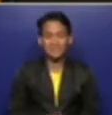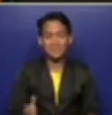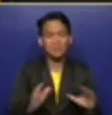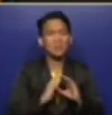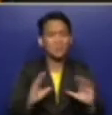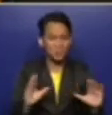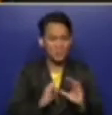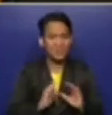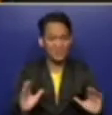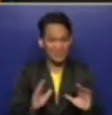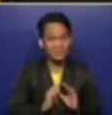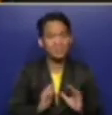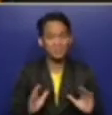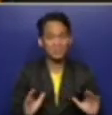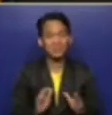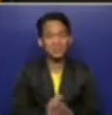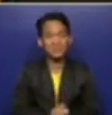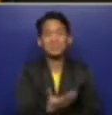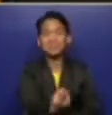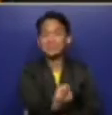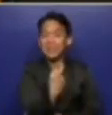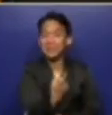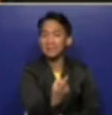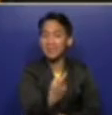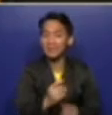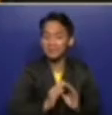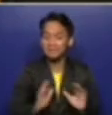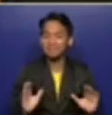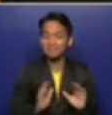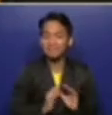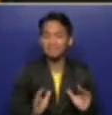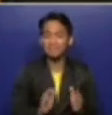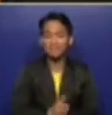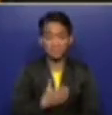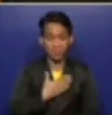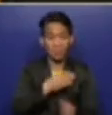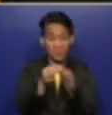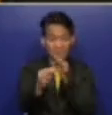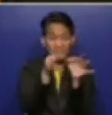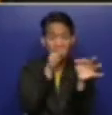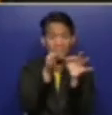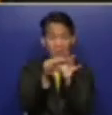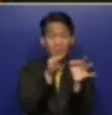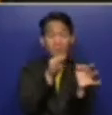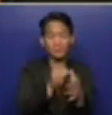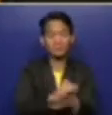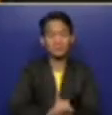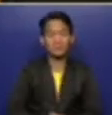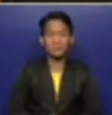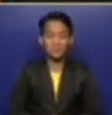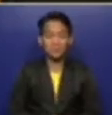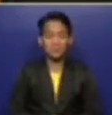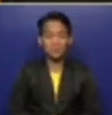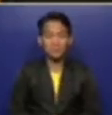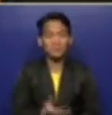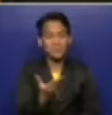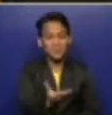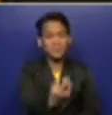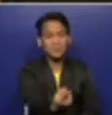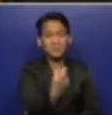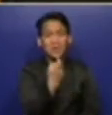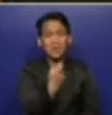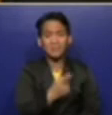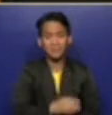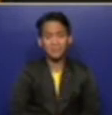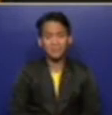กนะครับที่ได้กรุณาสอบถามขอได้เรียนว่าในเรื่องของประเด็นที่ถามเรื่องของ